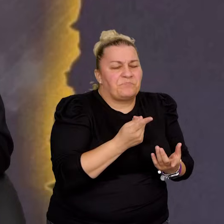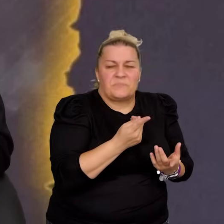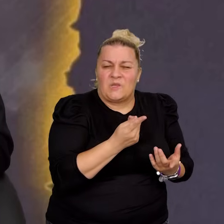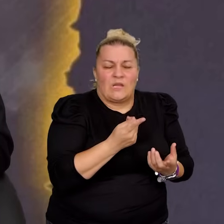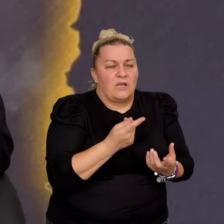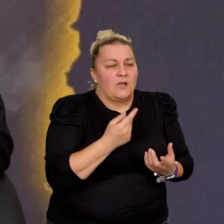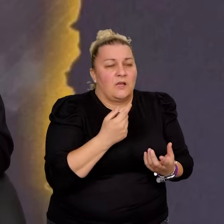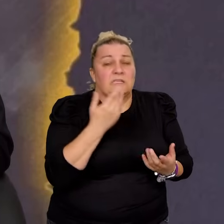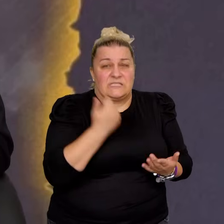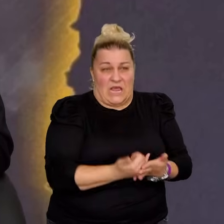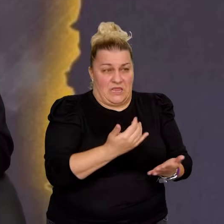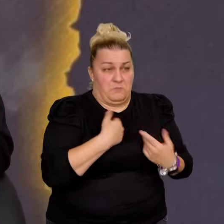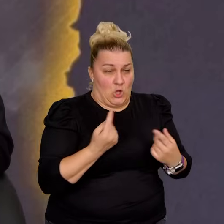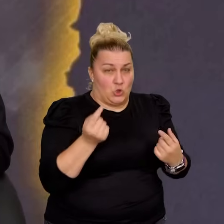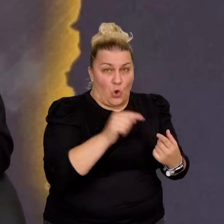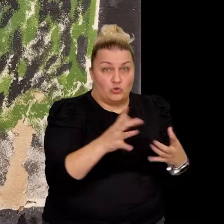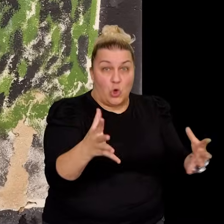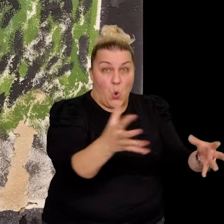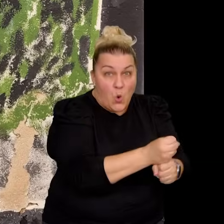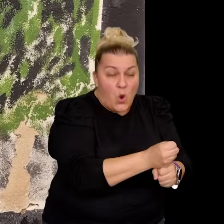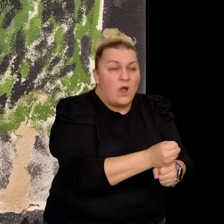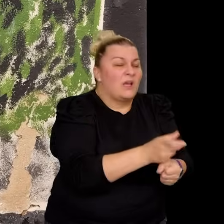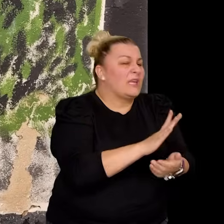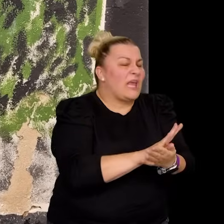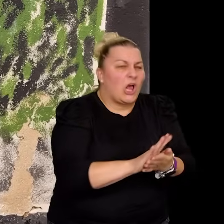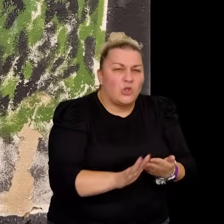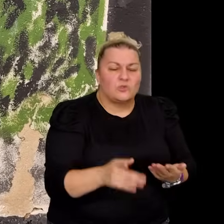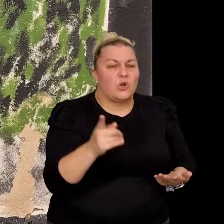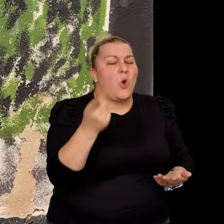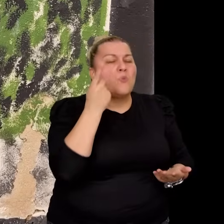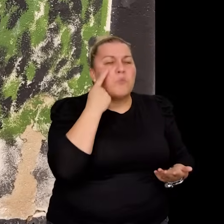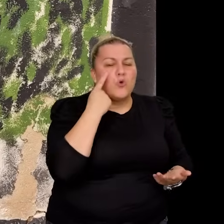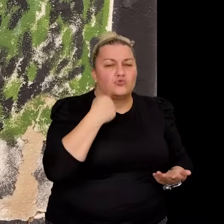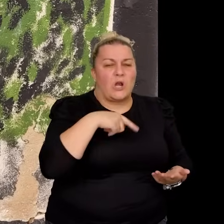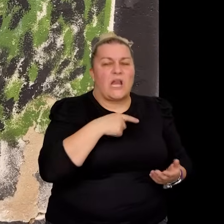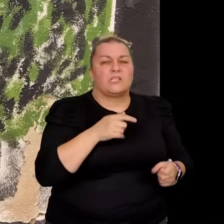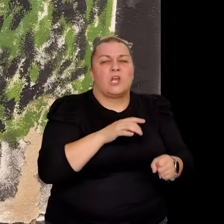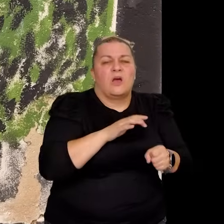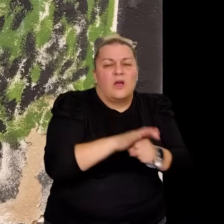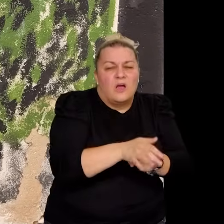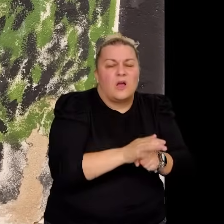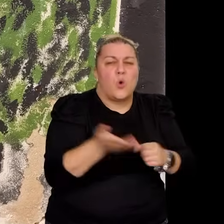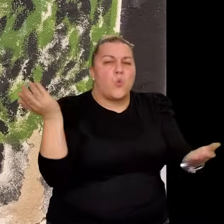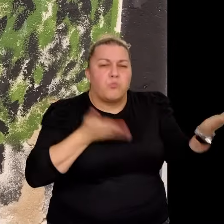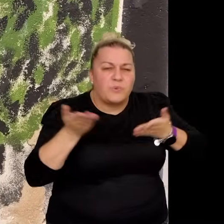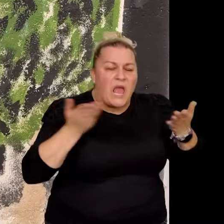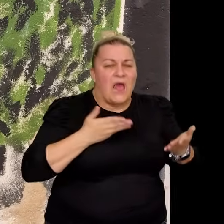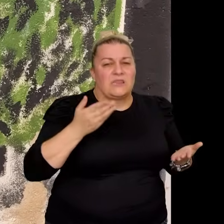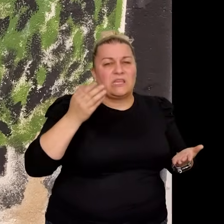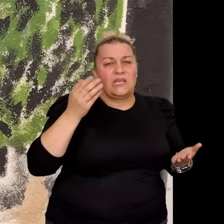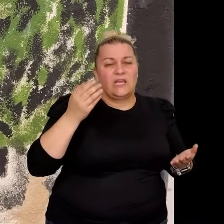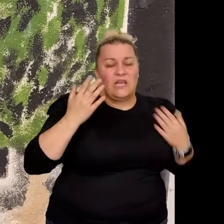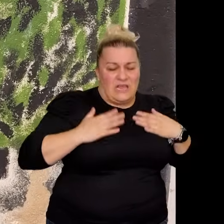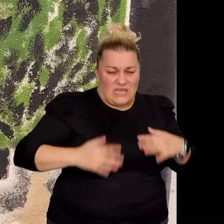sad kad smo im dopali u ruke, jednostavno pokušali nas ubijati i fizički i